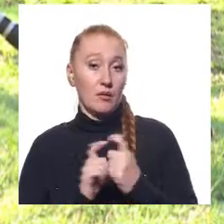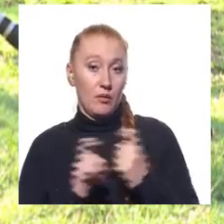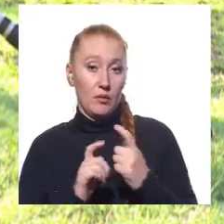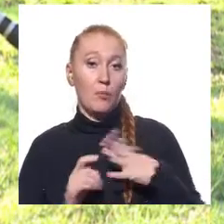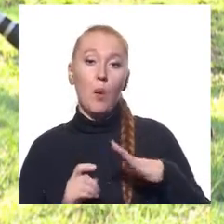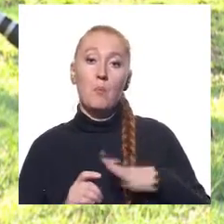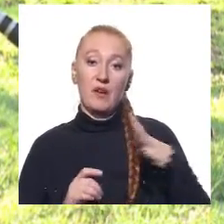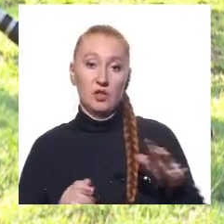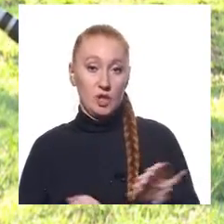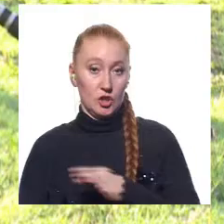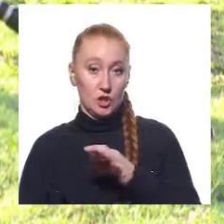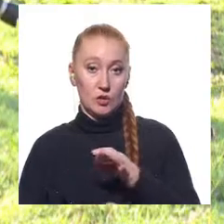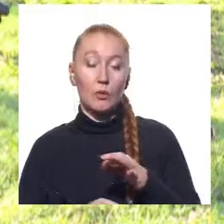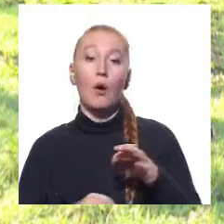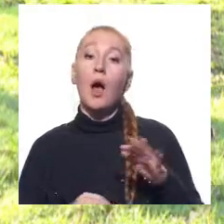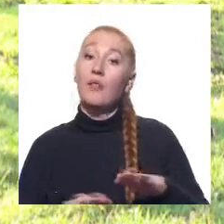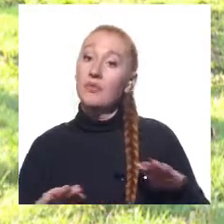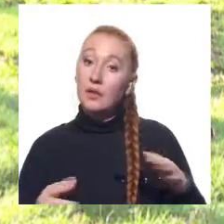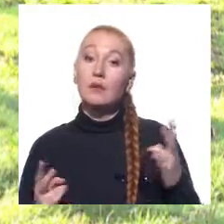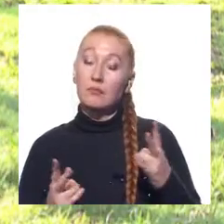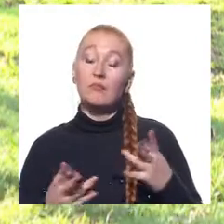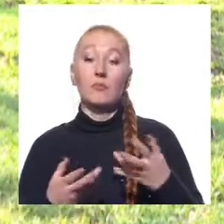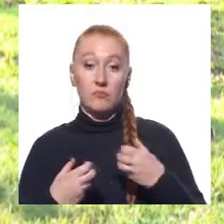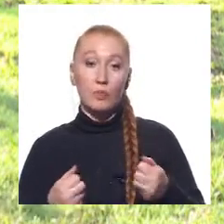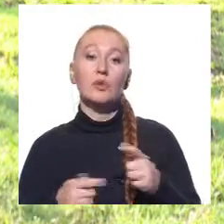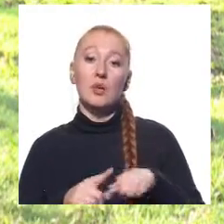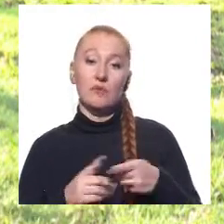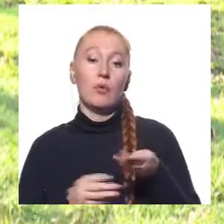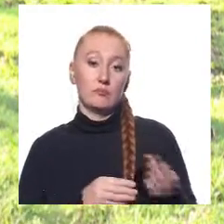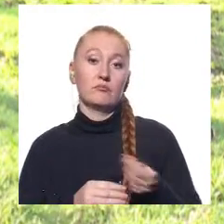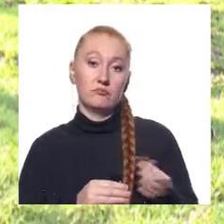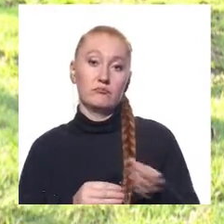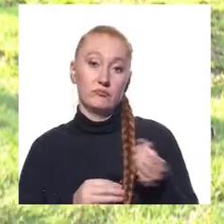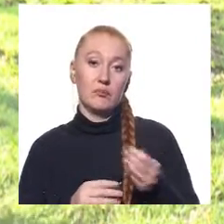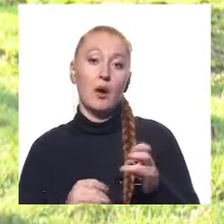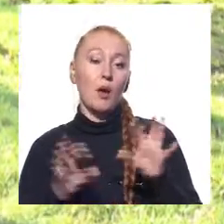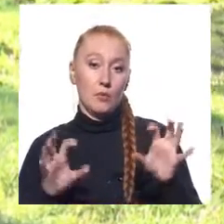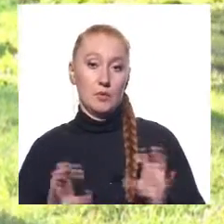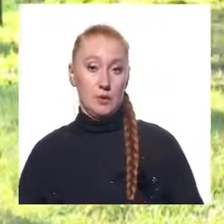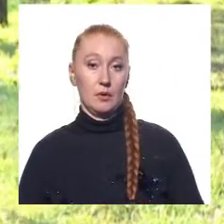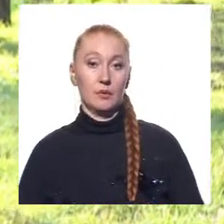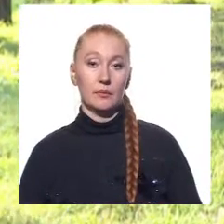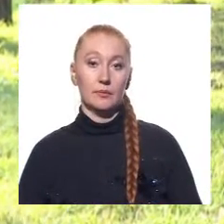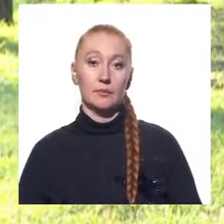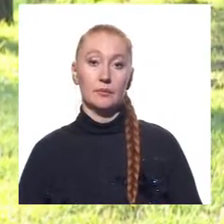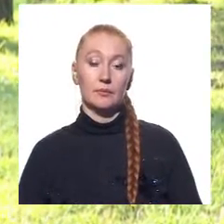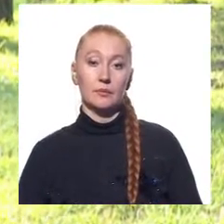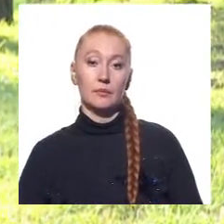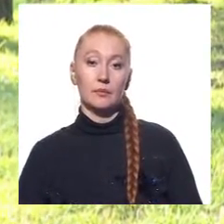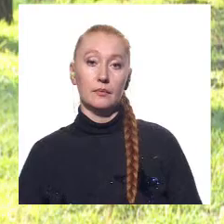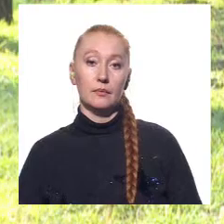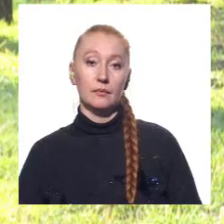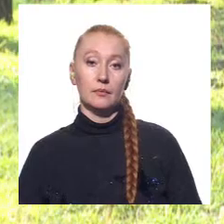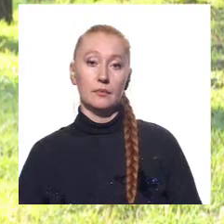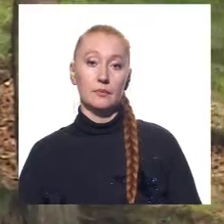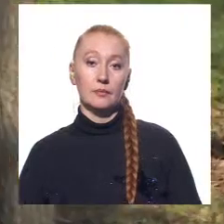мною та колишньою дружиною, а дитина повинна отримувати своє забезпечення, як встановлено. Можна отримати своє забезпечення,